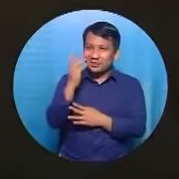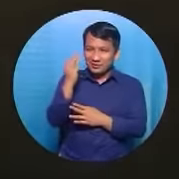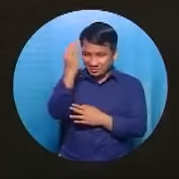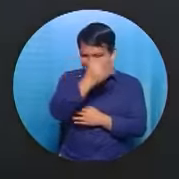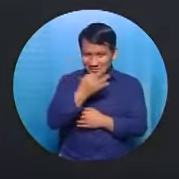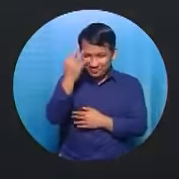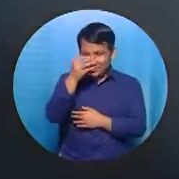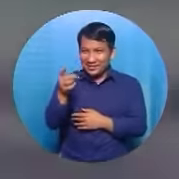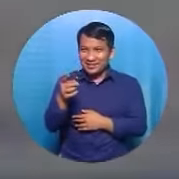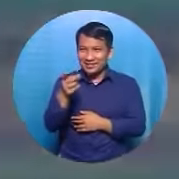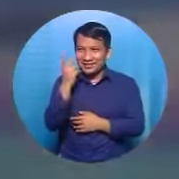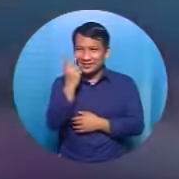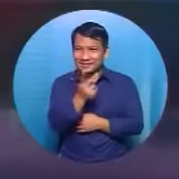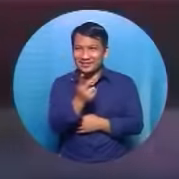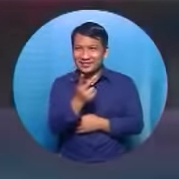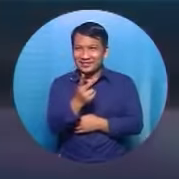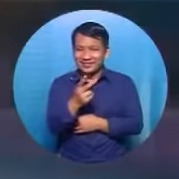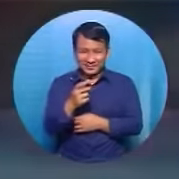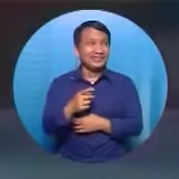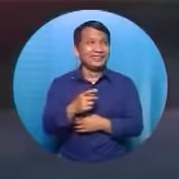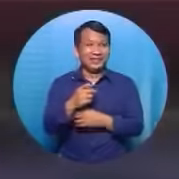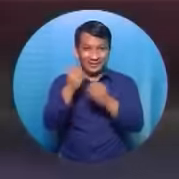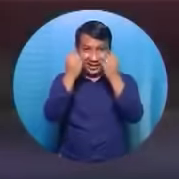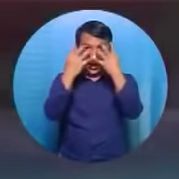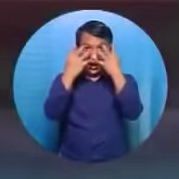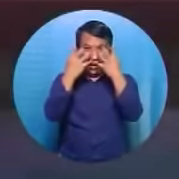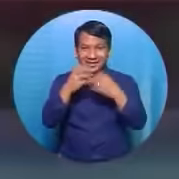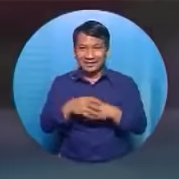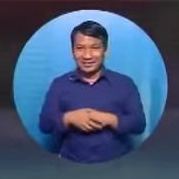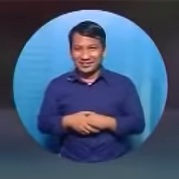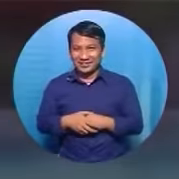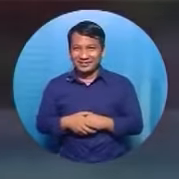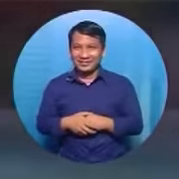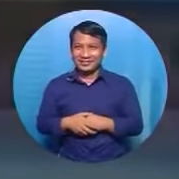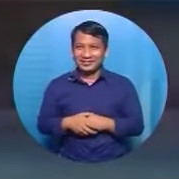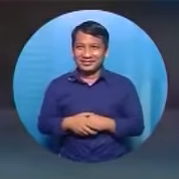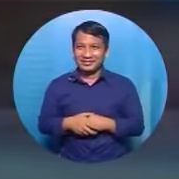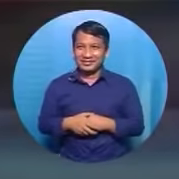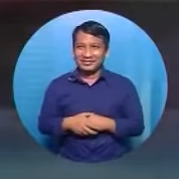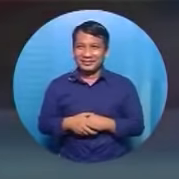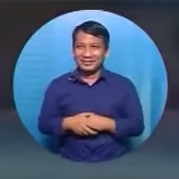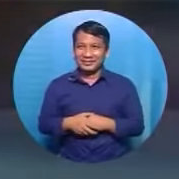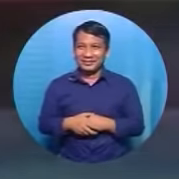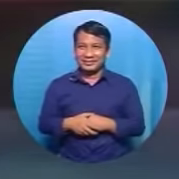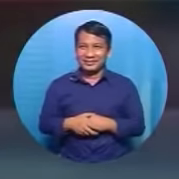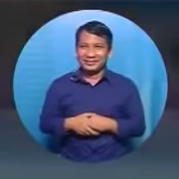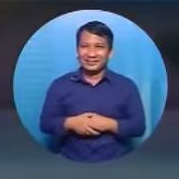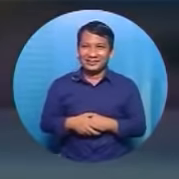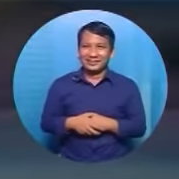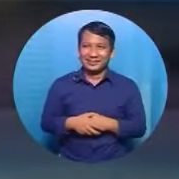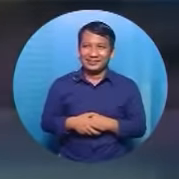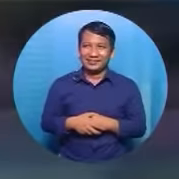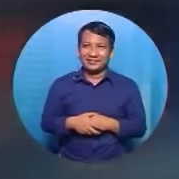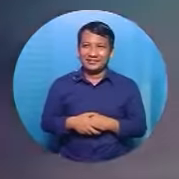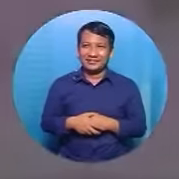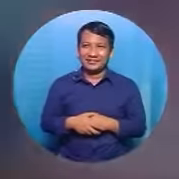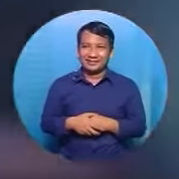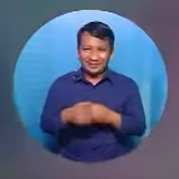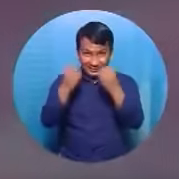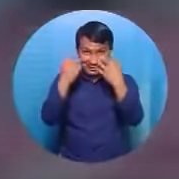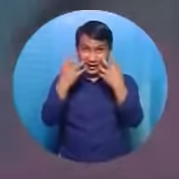ni Mister nung mahuli. Dumilat yung mga mata. Ayan, o, sandali, ha? Okay, yan. And then, pakita mo yung mata ni...